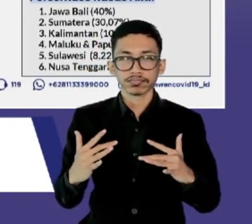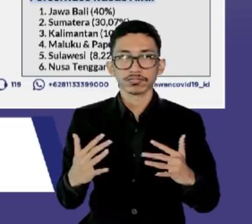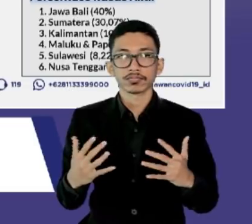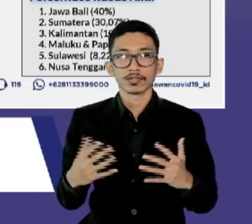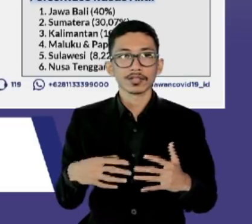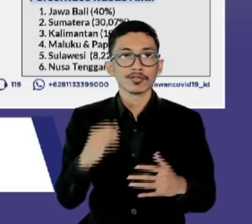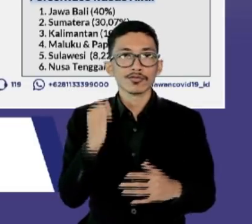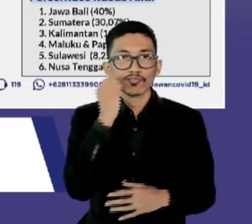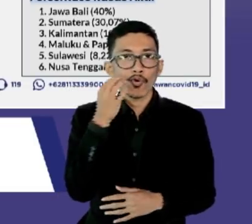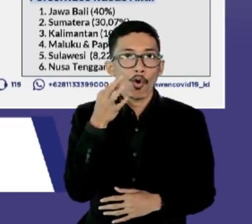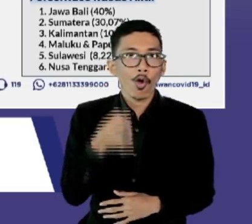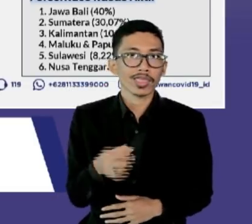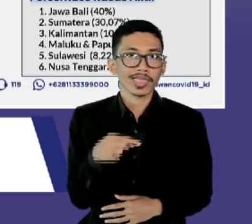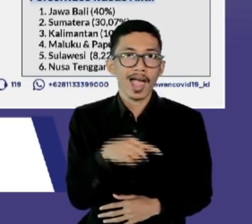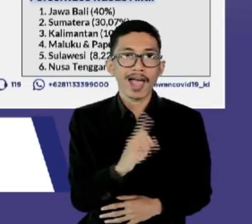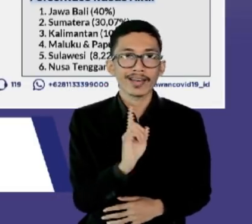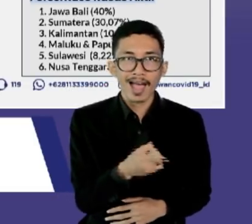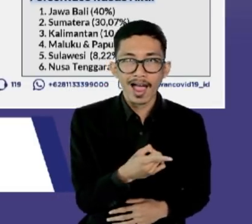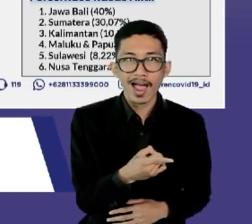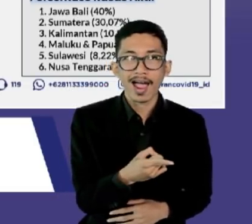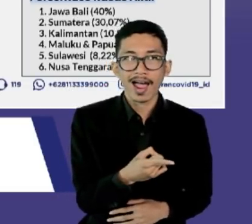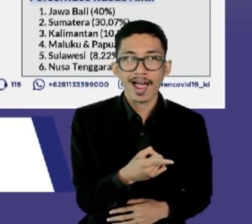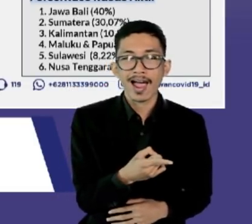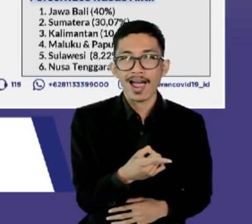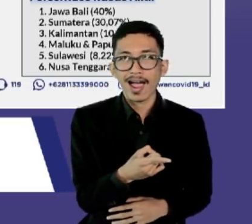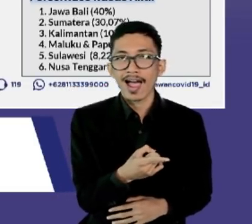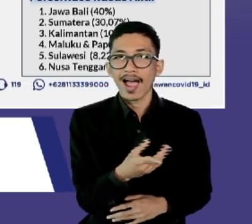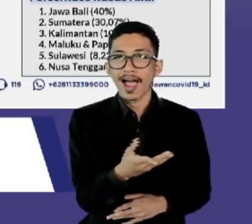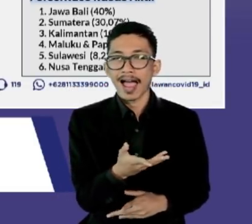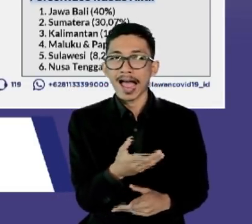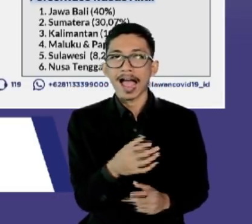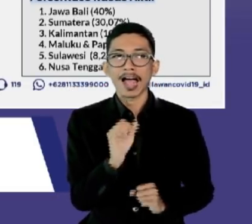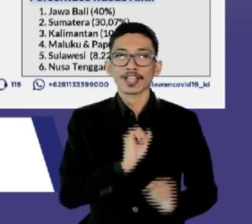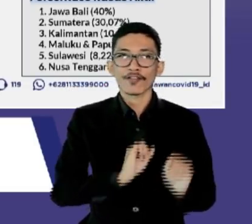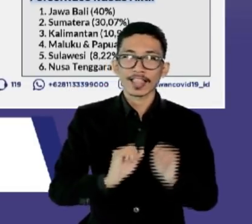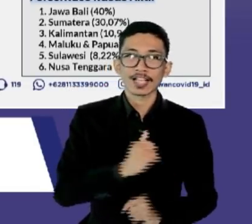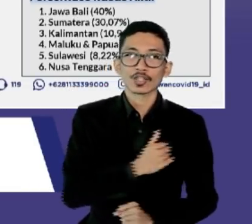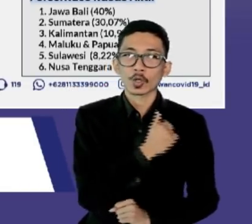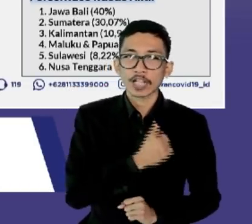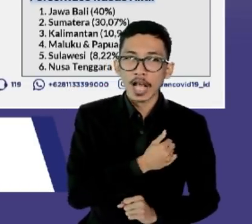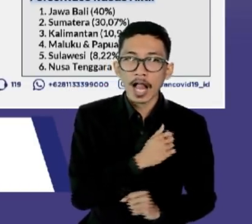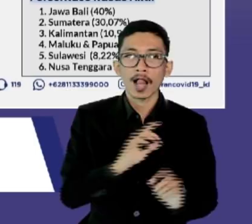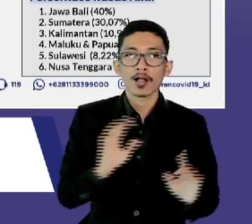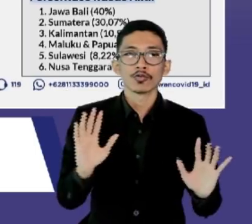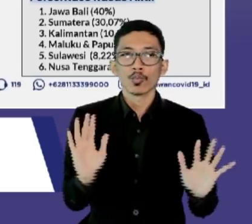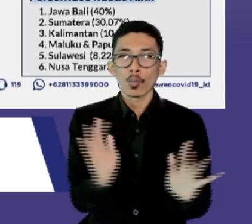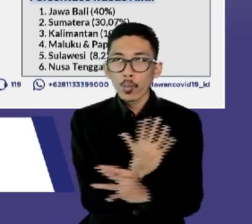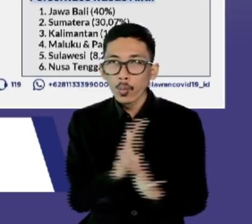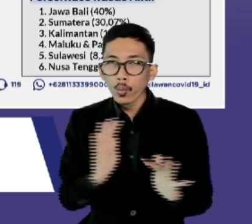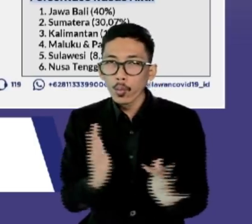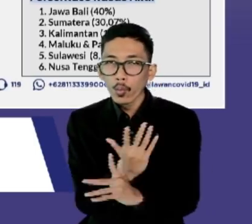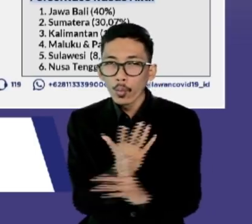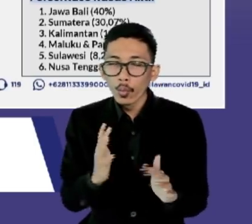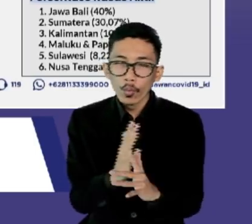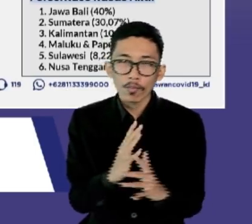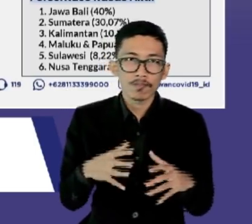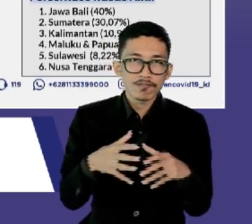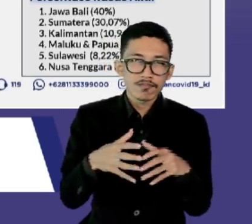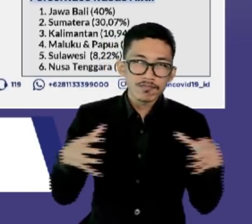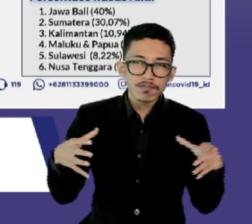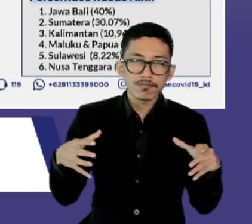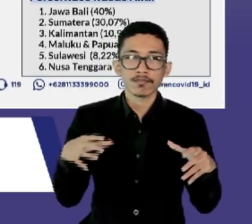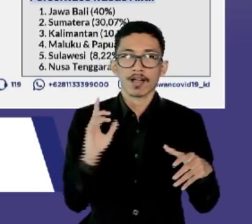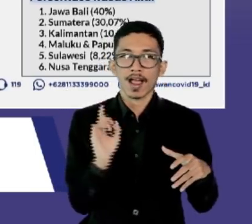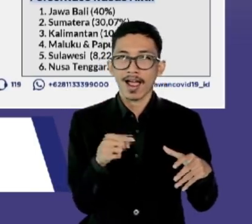ibu kota negara di dalamnya sehingga aktivitas sosial ekonominya cenderung lebih padat. Namun, dibandingkan